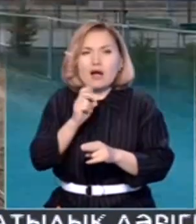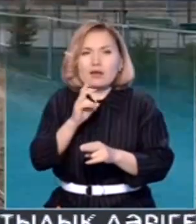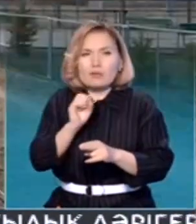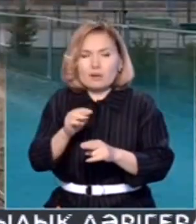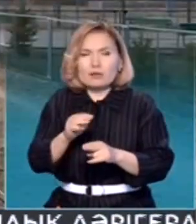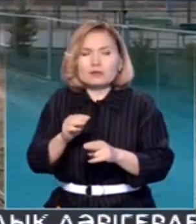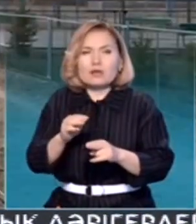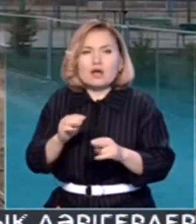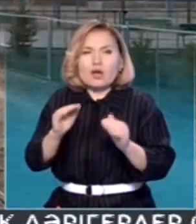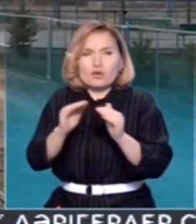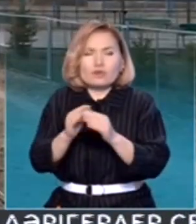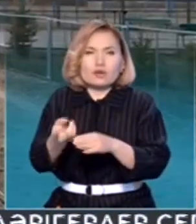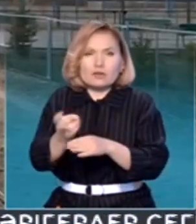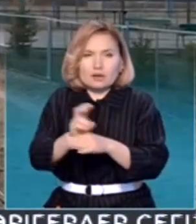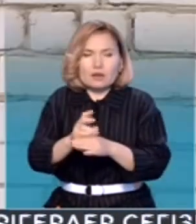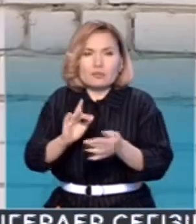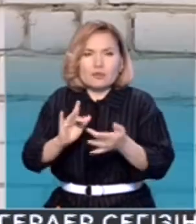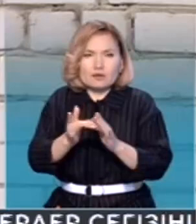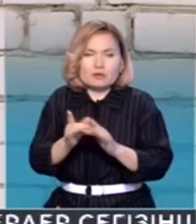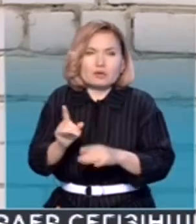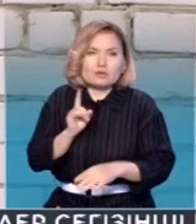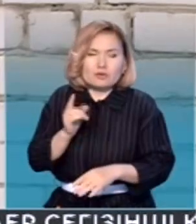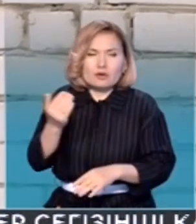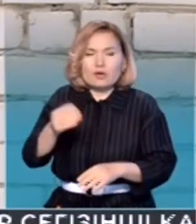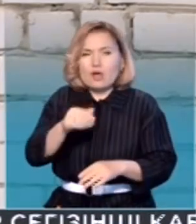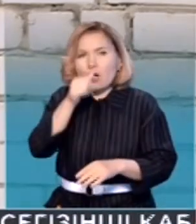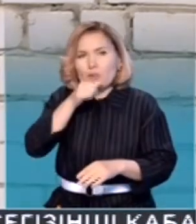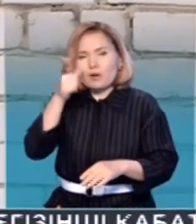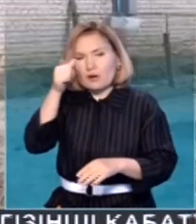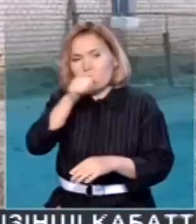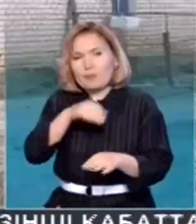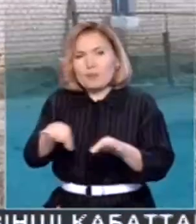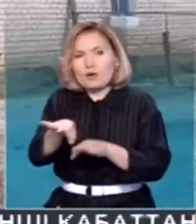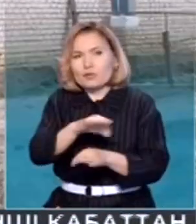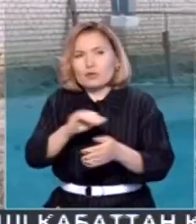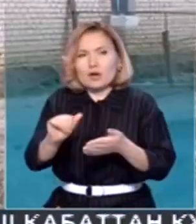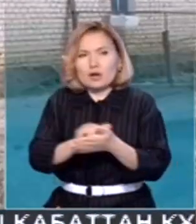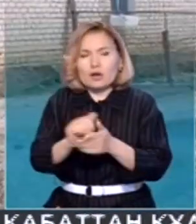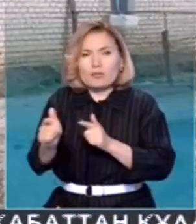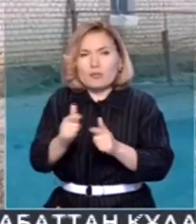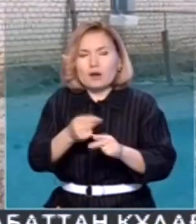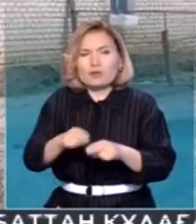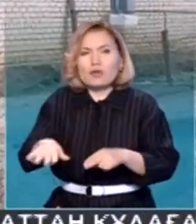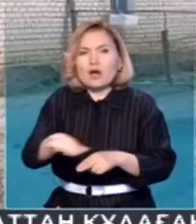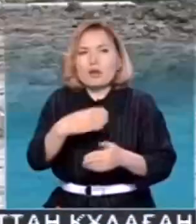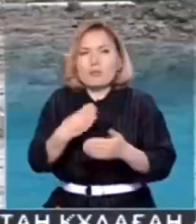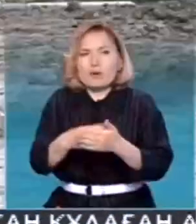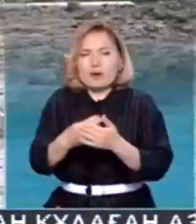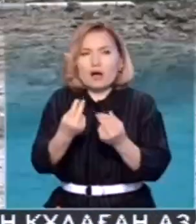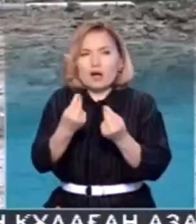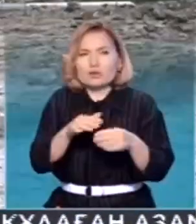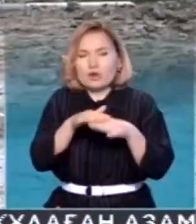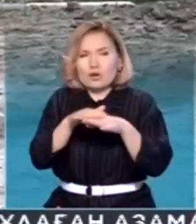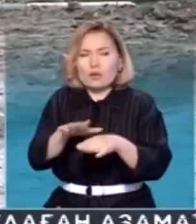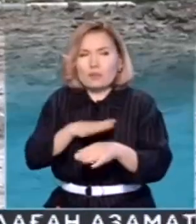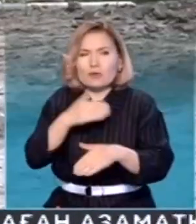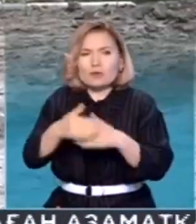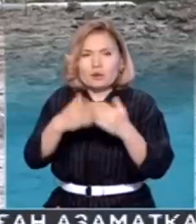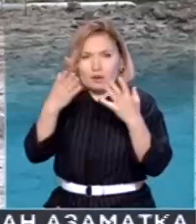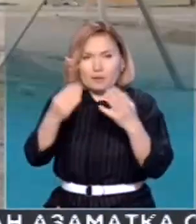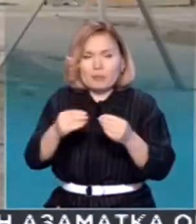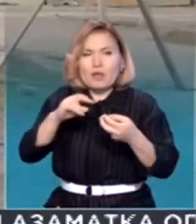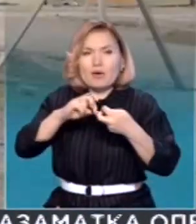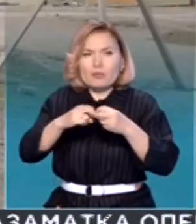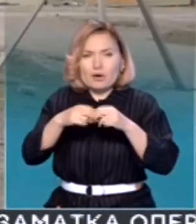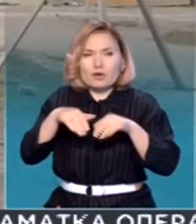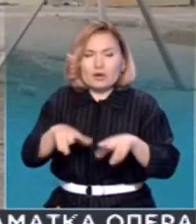қалады. Қызылкесік ауылына интернет желісін тарту үшін өткен жылы жобалық сметалық құжат әзірленіп, аудандық бюджеттен қаржы бөлінген. Жақын арада мәселе